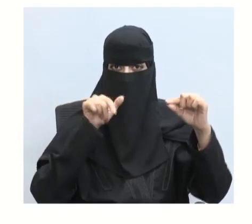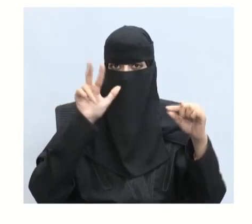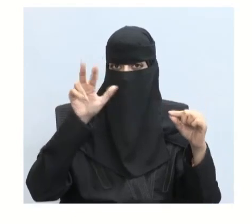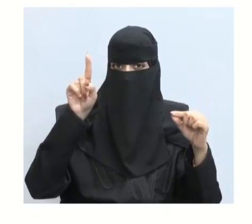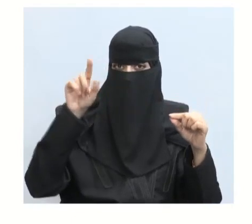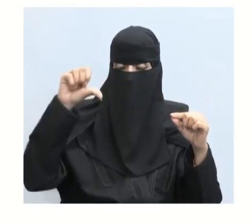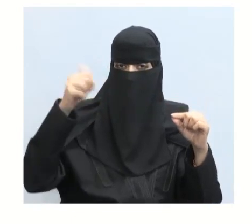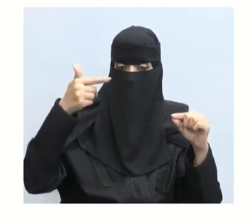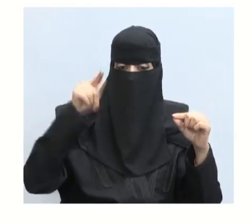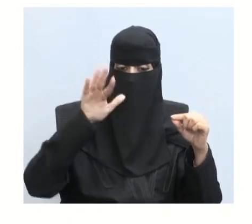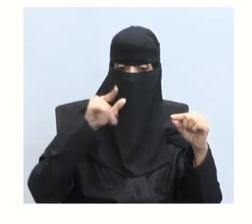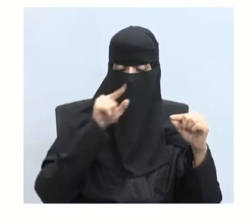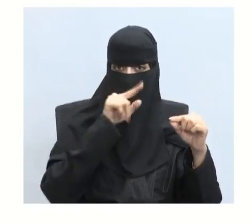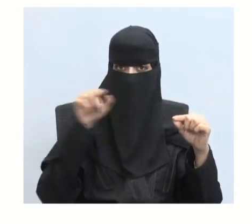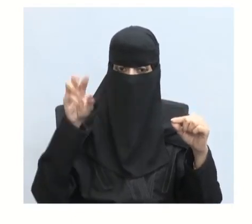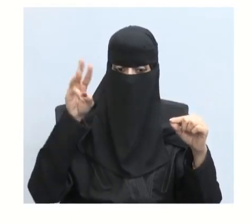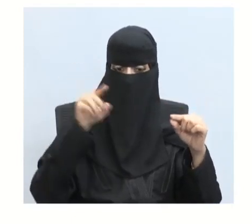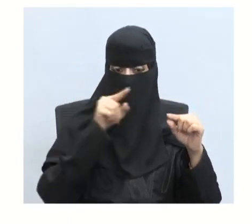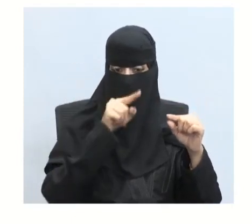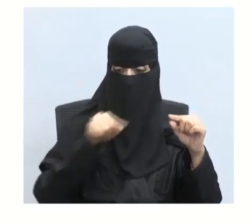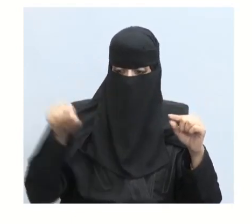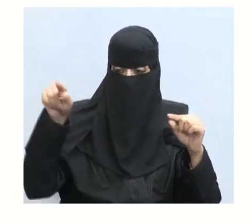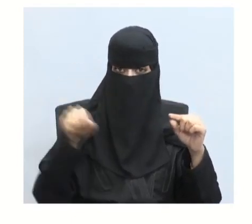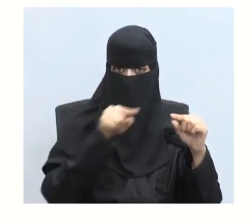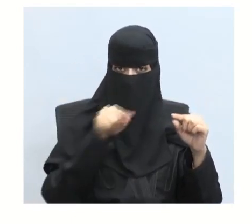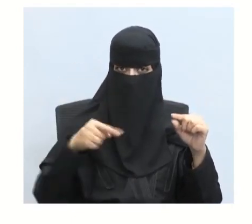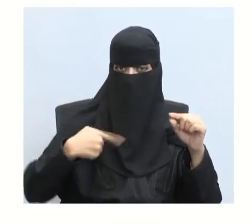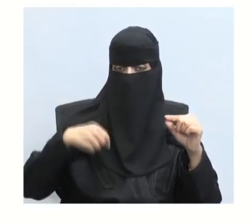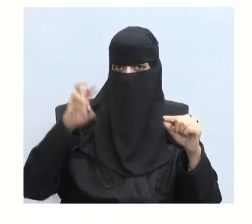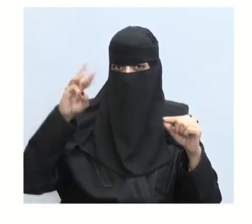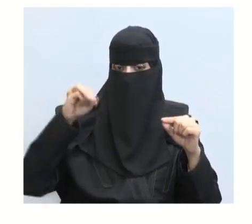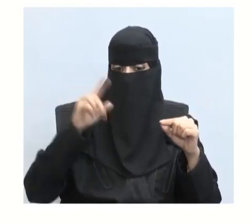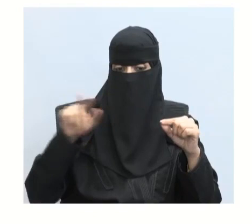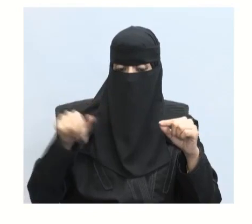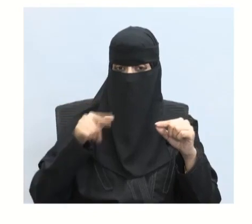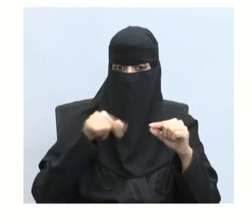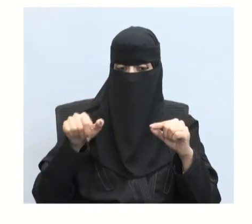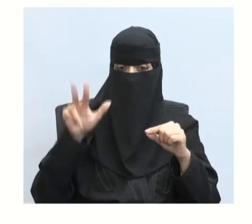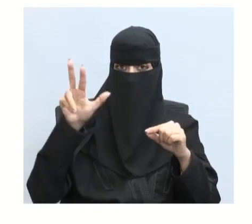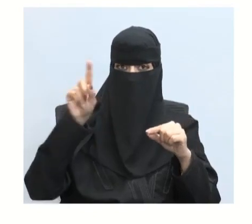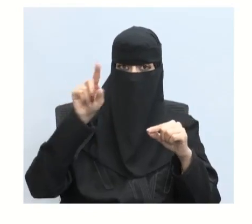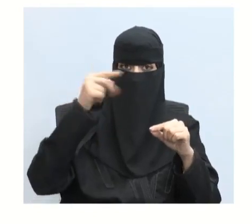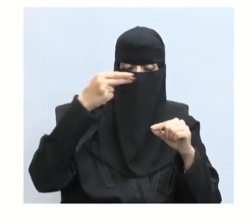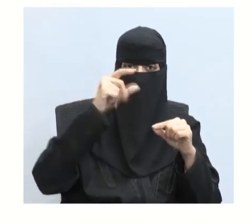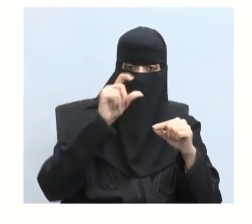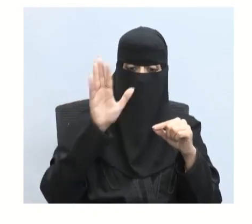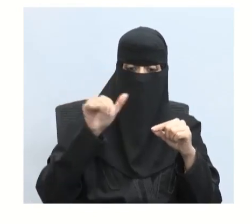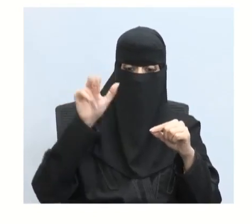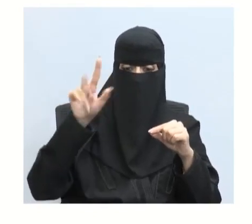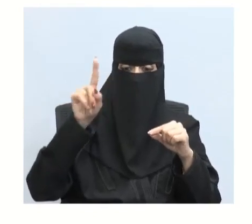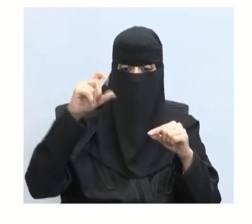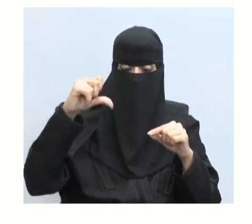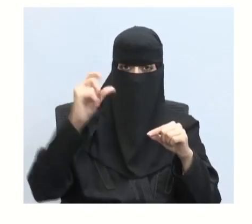البؤره المسافه ما بين القطب والبؤره سميناها بالبعد البؤري اطلقنا عليها